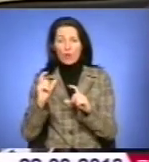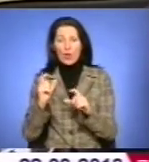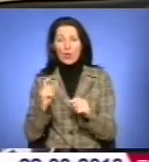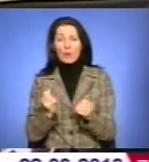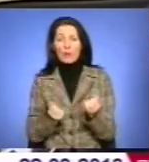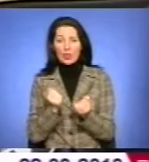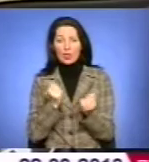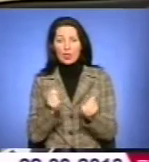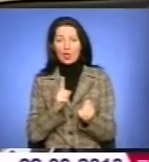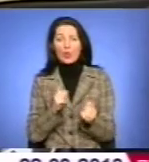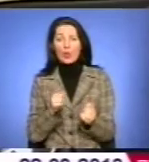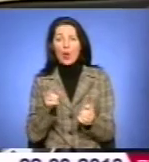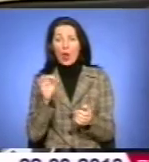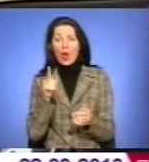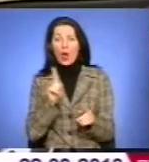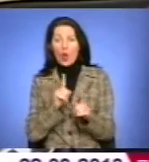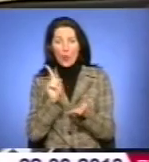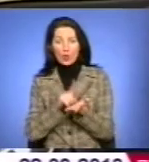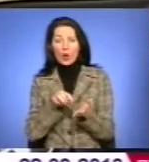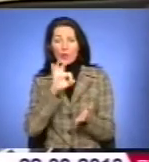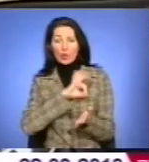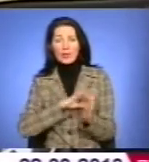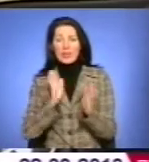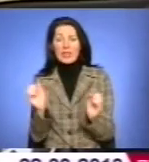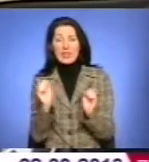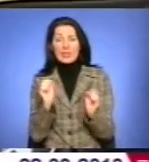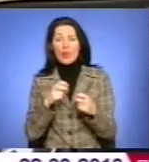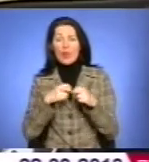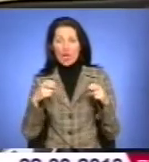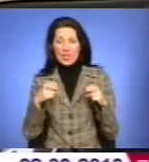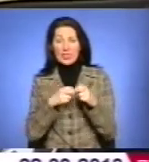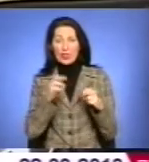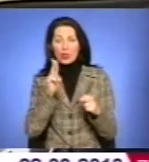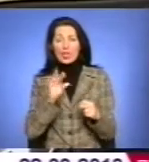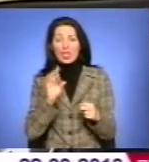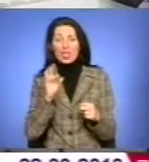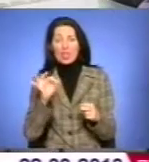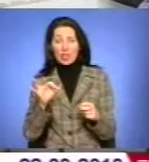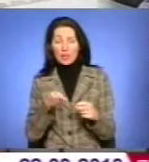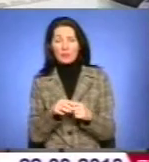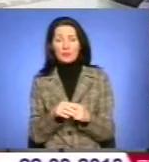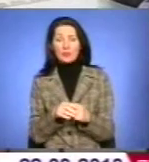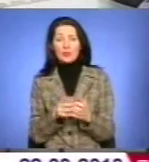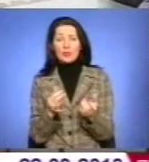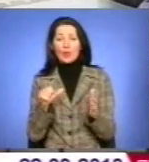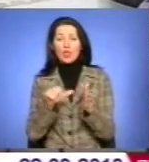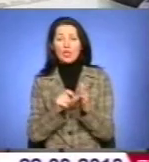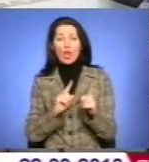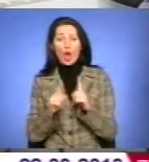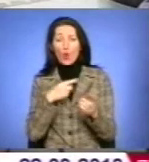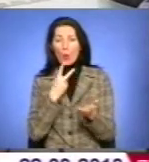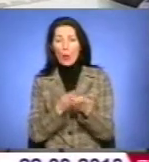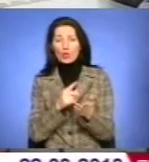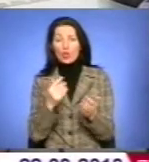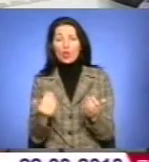певного періоду використовували тільки зимову резину, шини і відповідні протибуксуючі пристрої. А ще учасники руху побачать